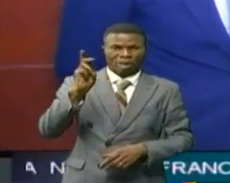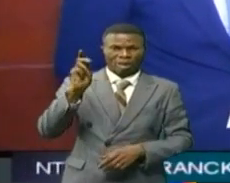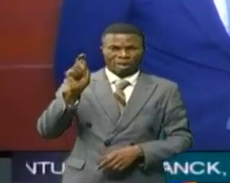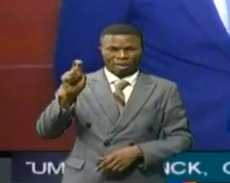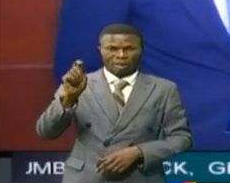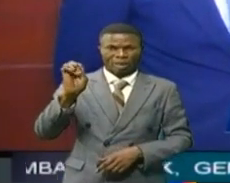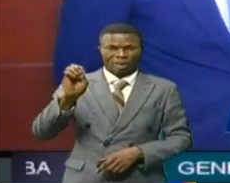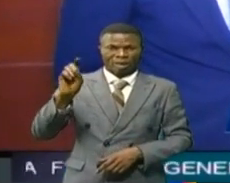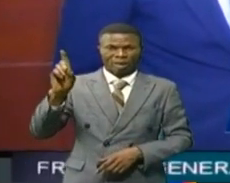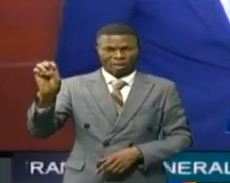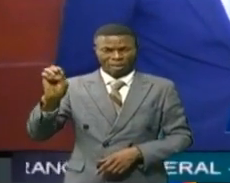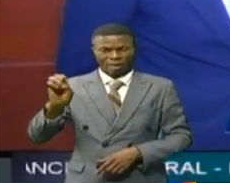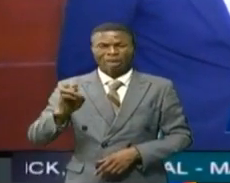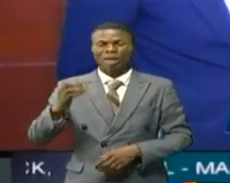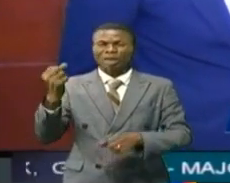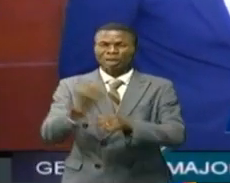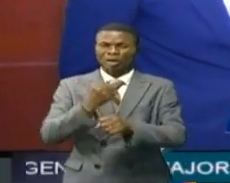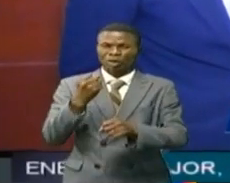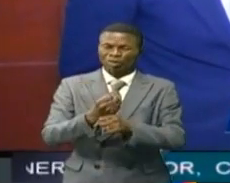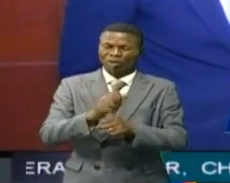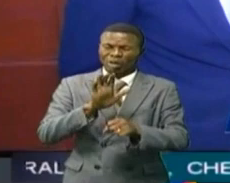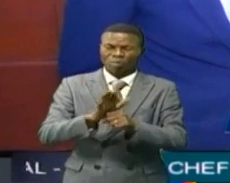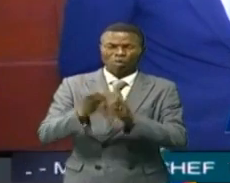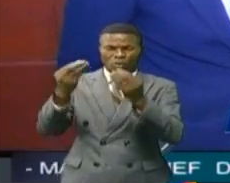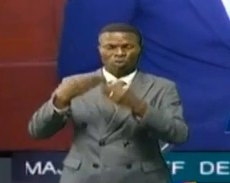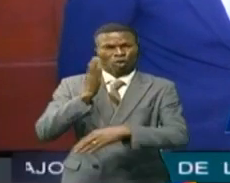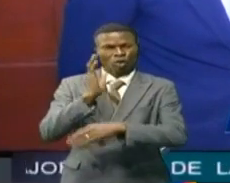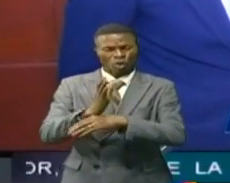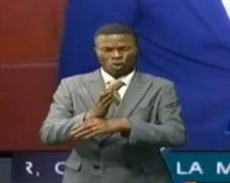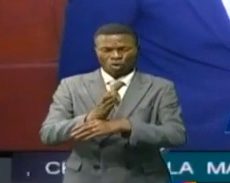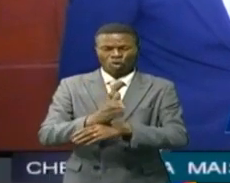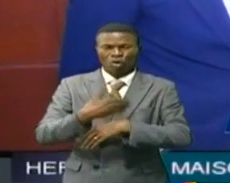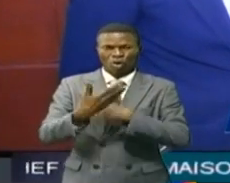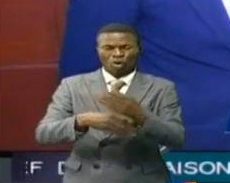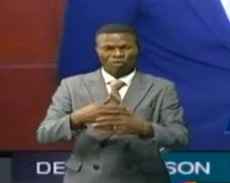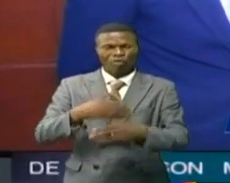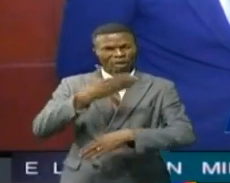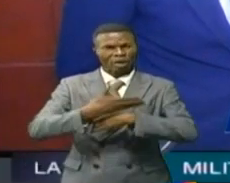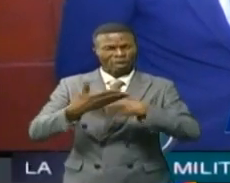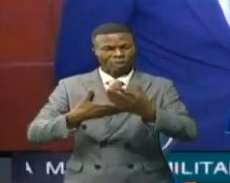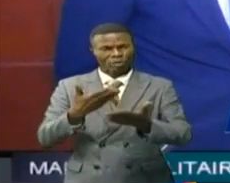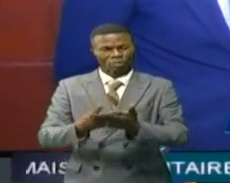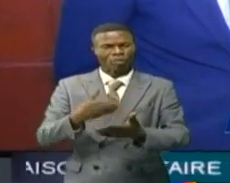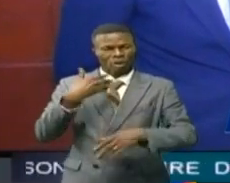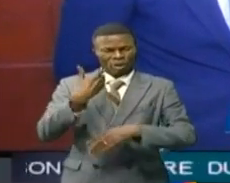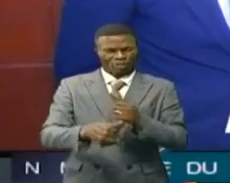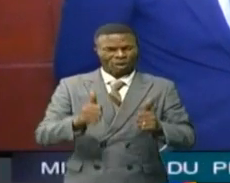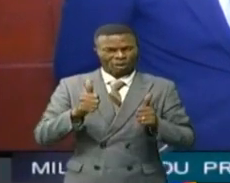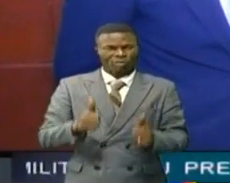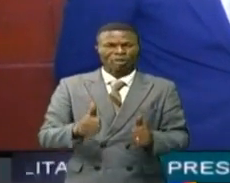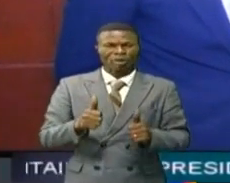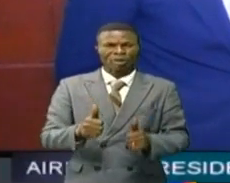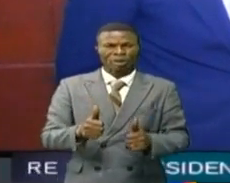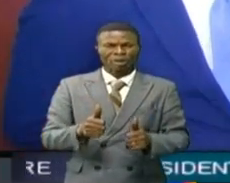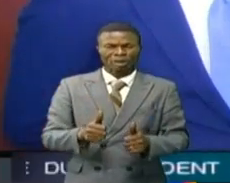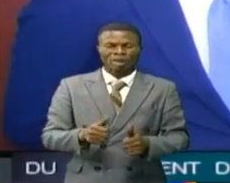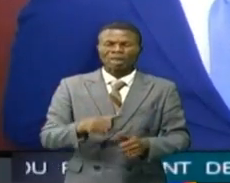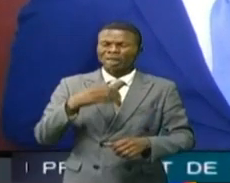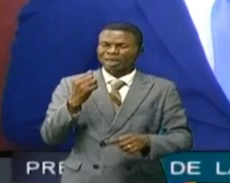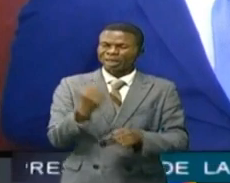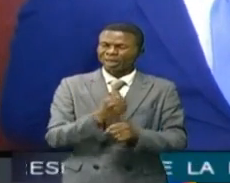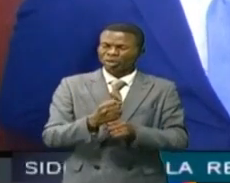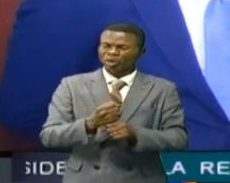donné aussi des conseils pour pouvoir assumer comme il faut la mission qui m'a été confiée.